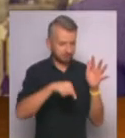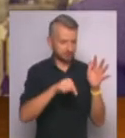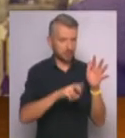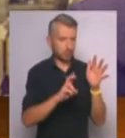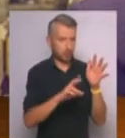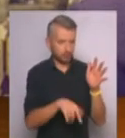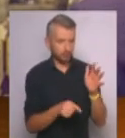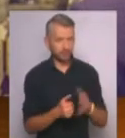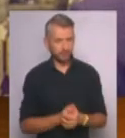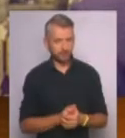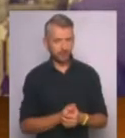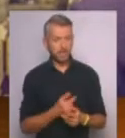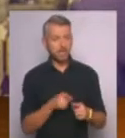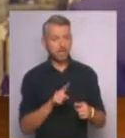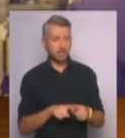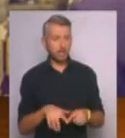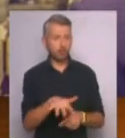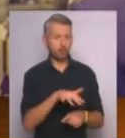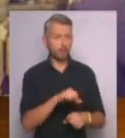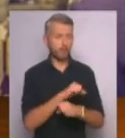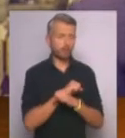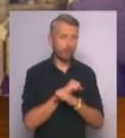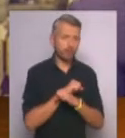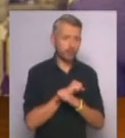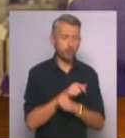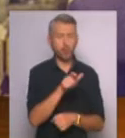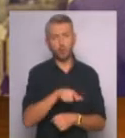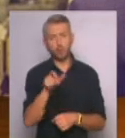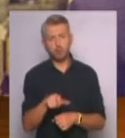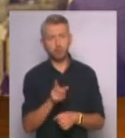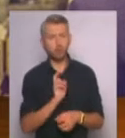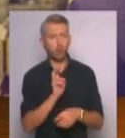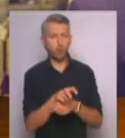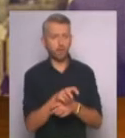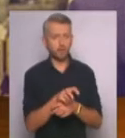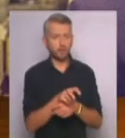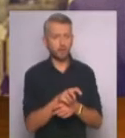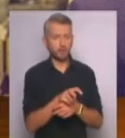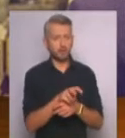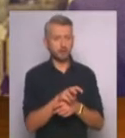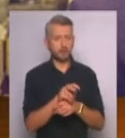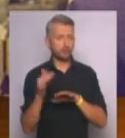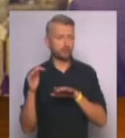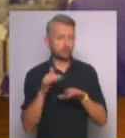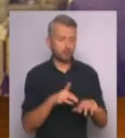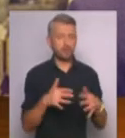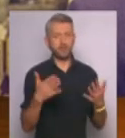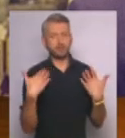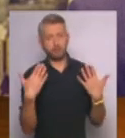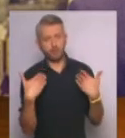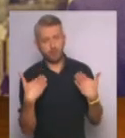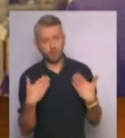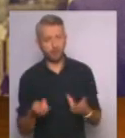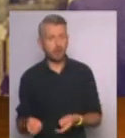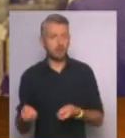звичайно ж, зона відпочинку, тобто люди приходять і відпочивають і, скажімо, несуть